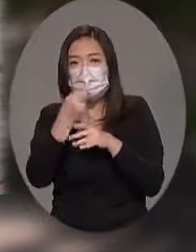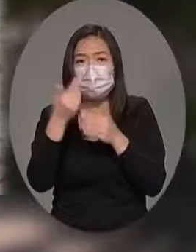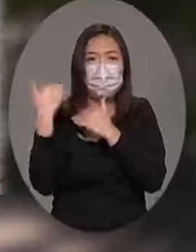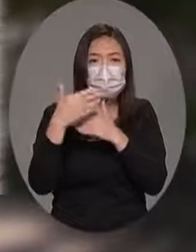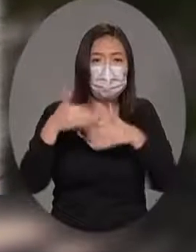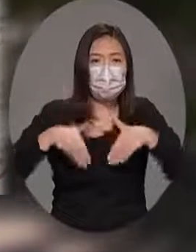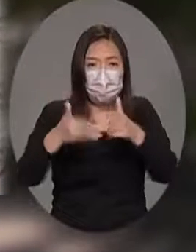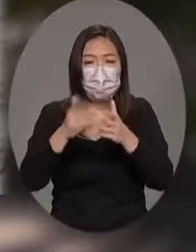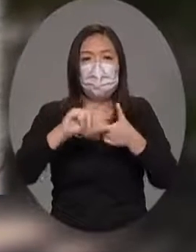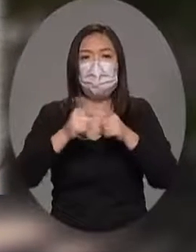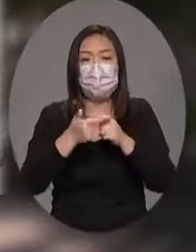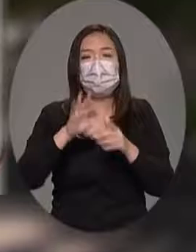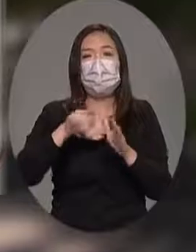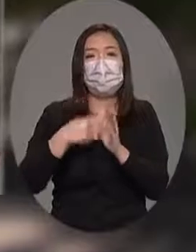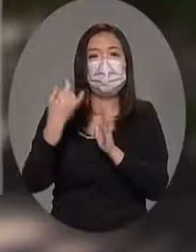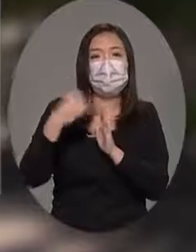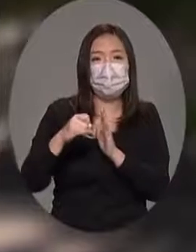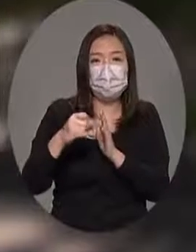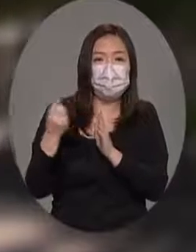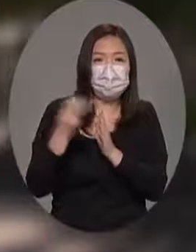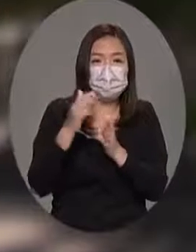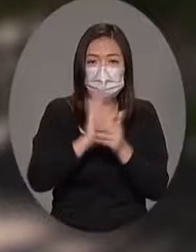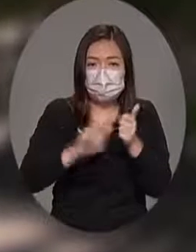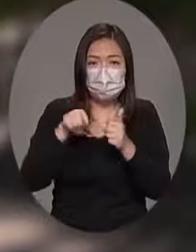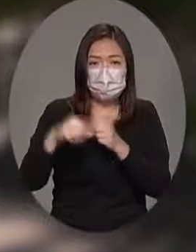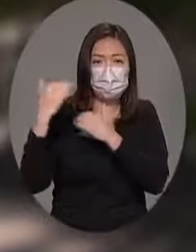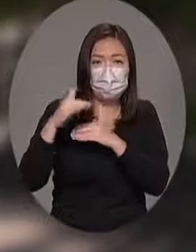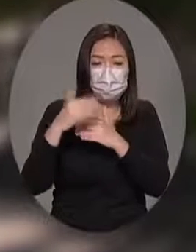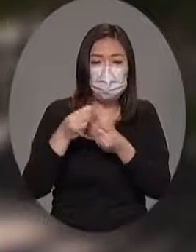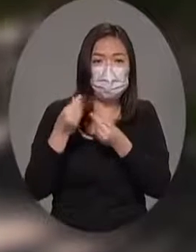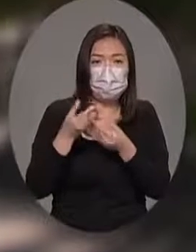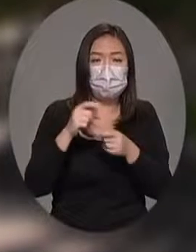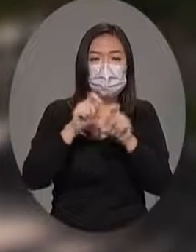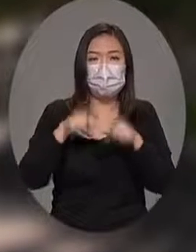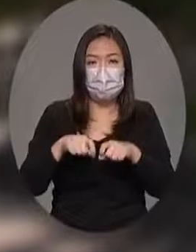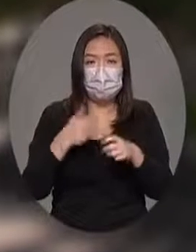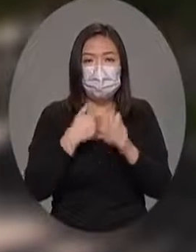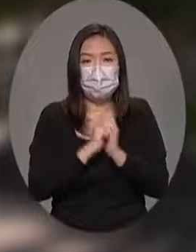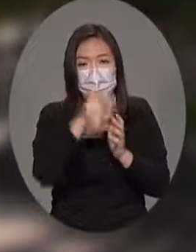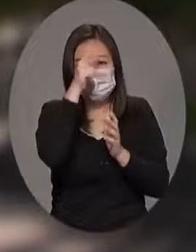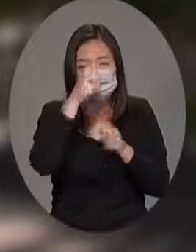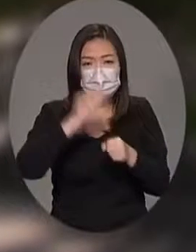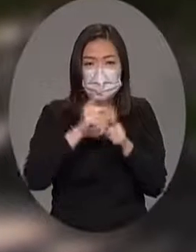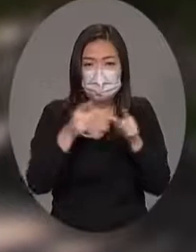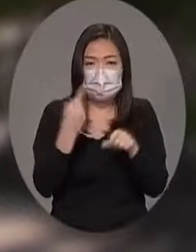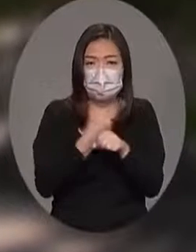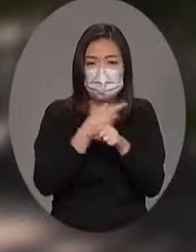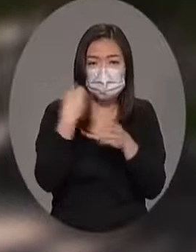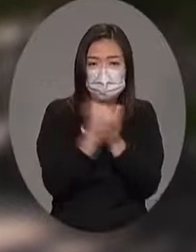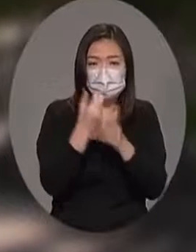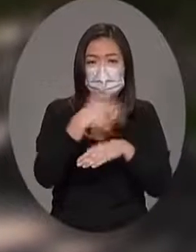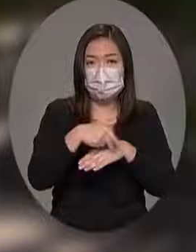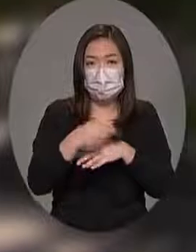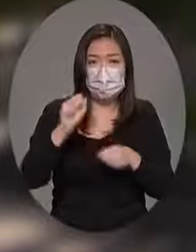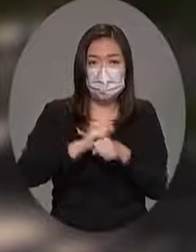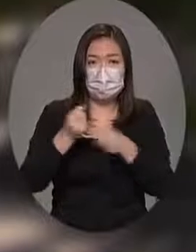線，但無可避免會進一步影響當地供應鏈問題，亦要求政府延長臨時簽證計劃，增